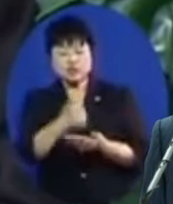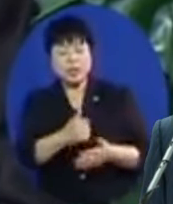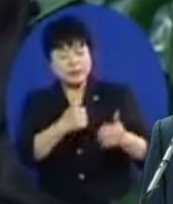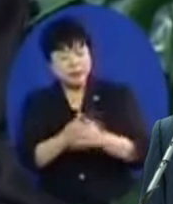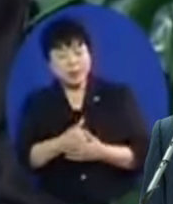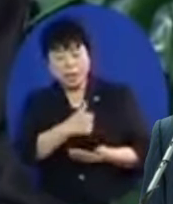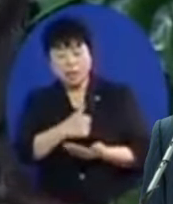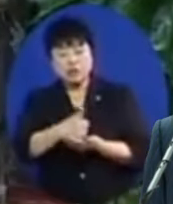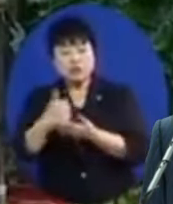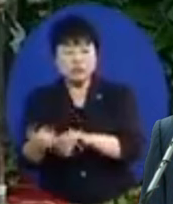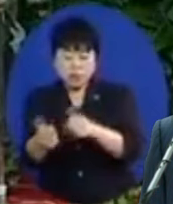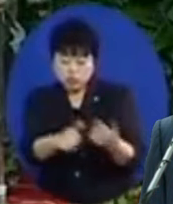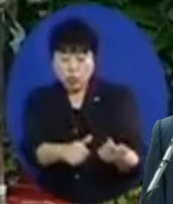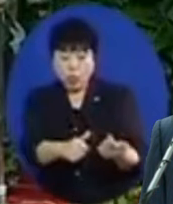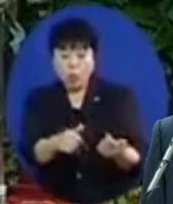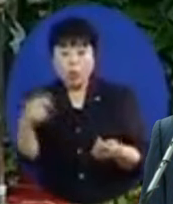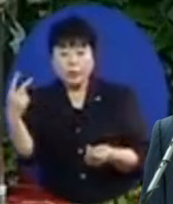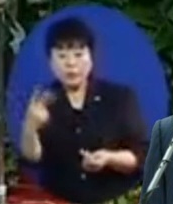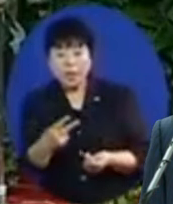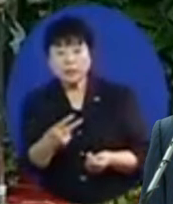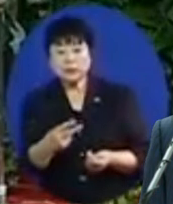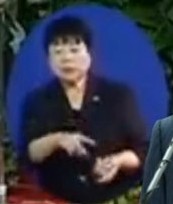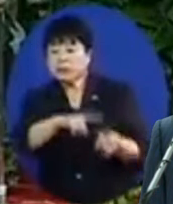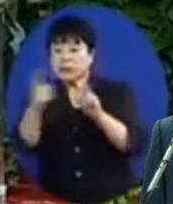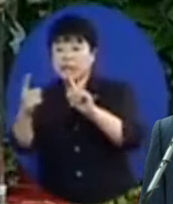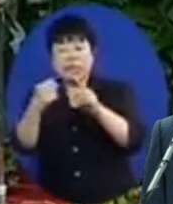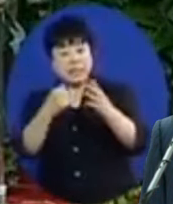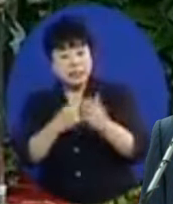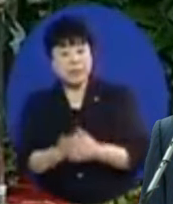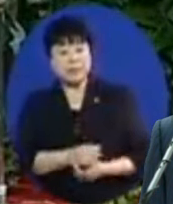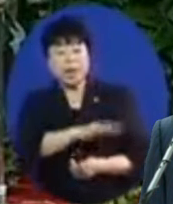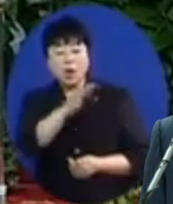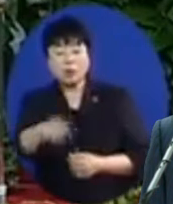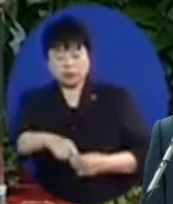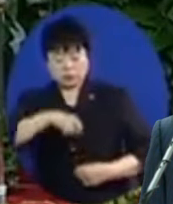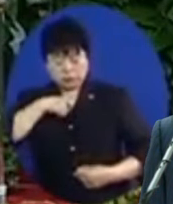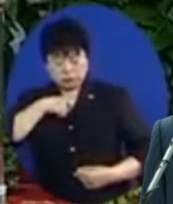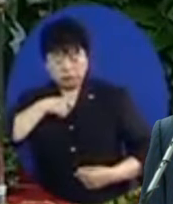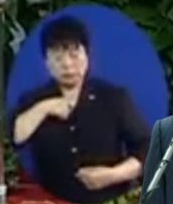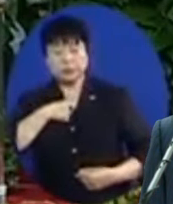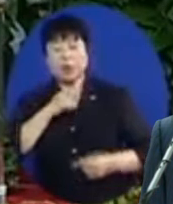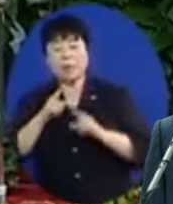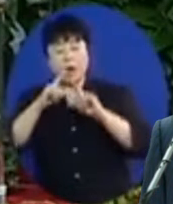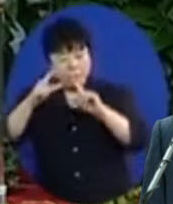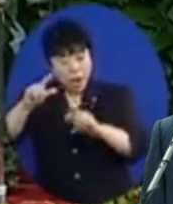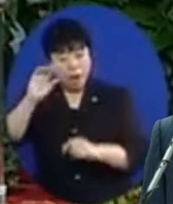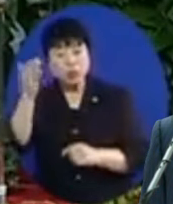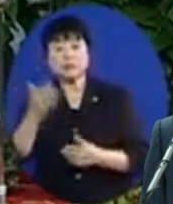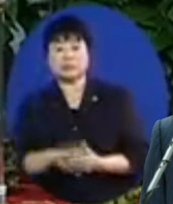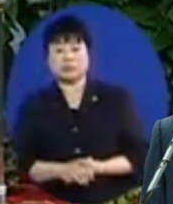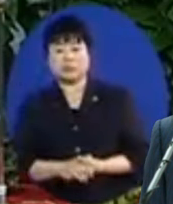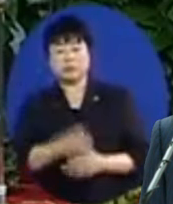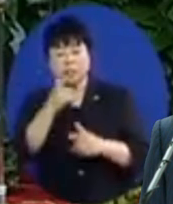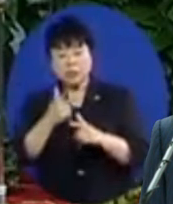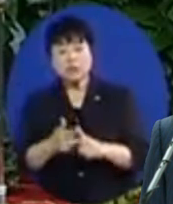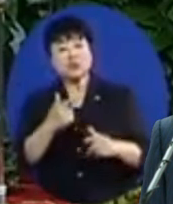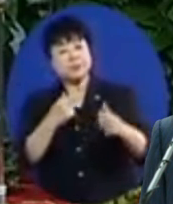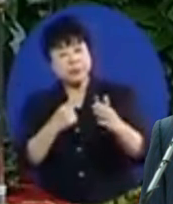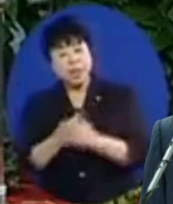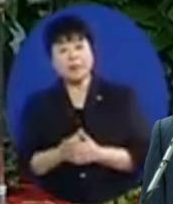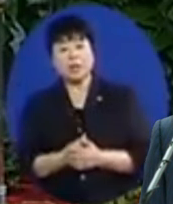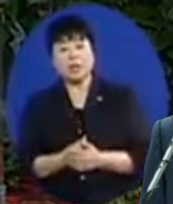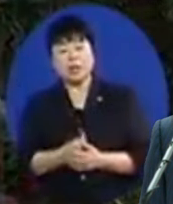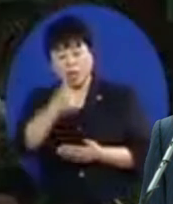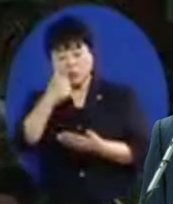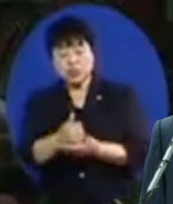주님이 죽음에 내어줌이 되고 그가 살아남으로 말미암아 우리를 의롭다고 말하게 된 것입니다. 그러므로 예수 때문에